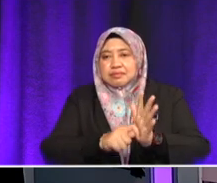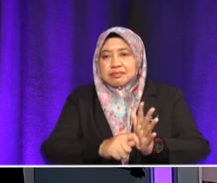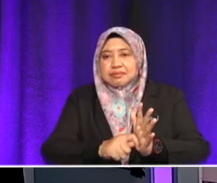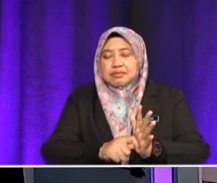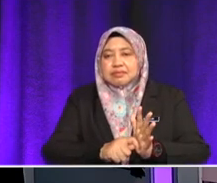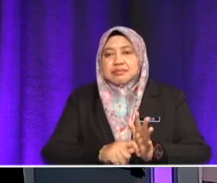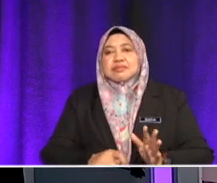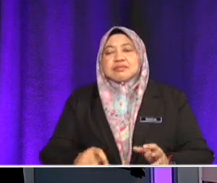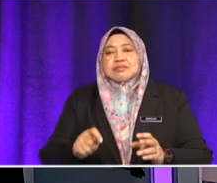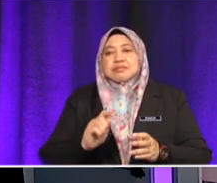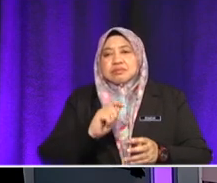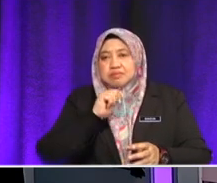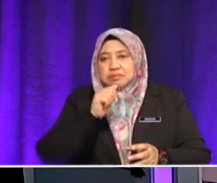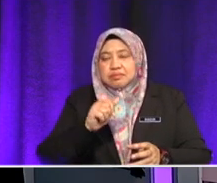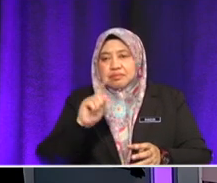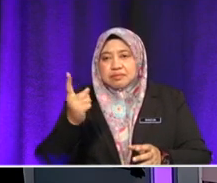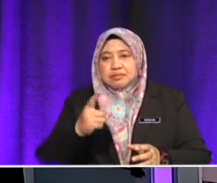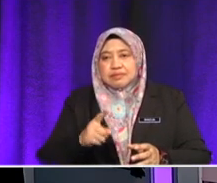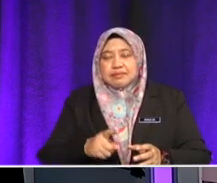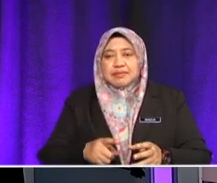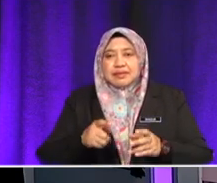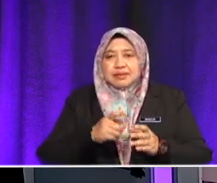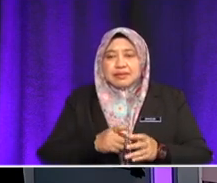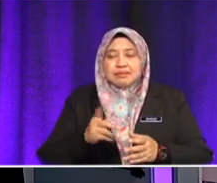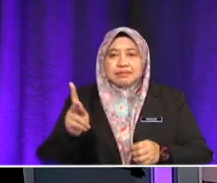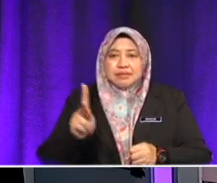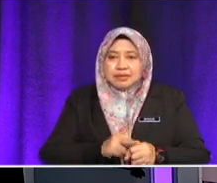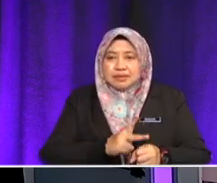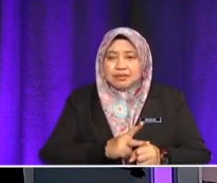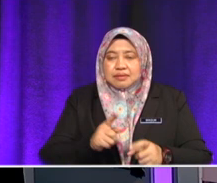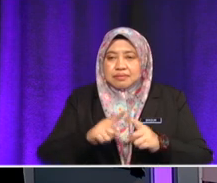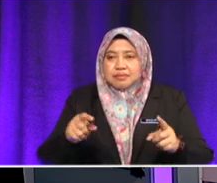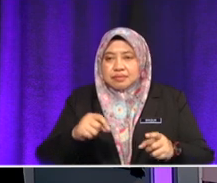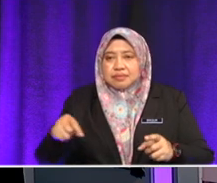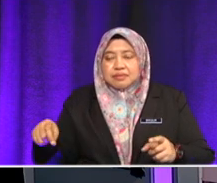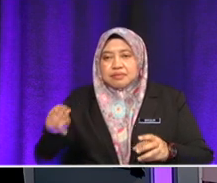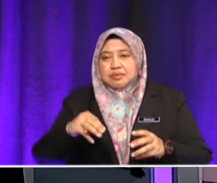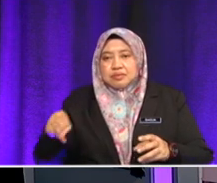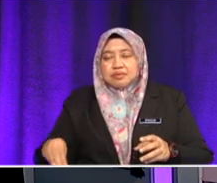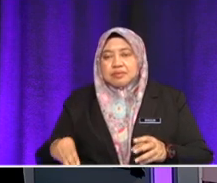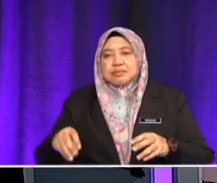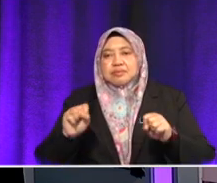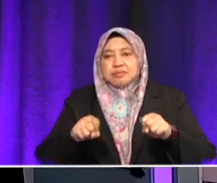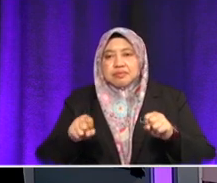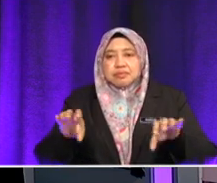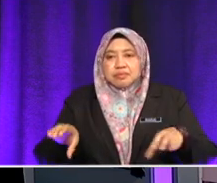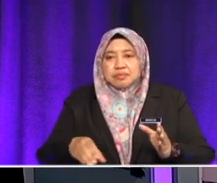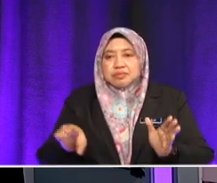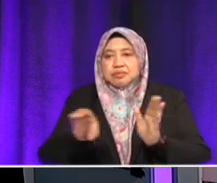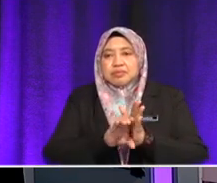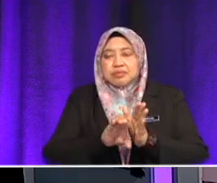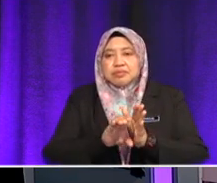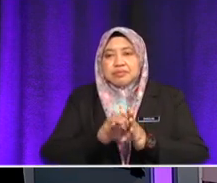bermaksud bukan saja tekan bukan saja terperinci tetapi penulisan murid-murid ini mampu menjadi teladan kepada